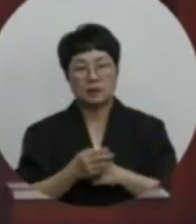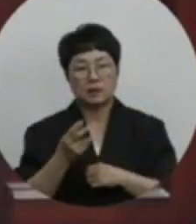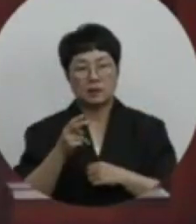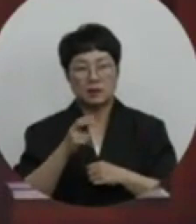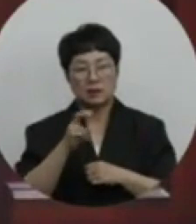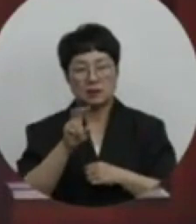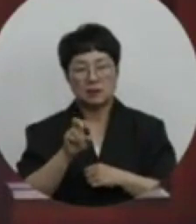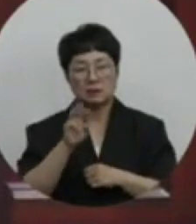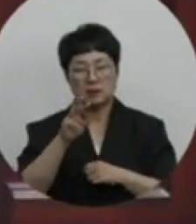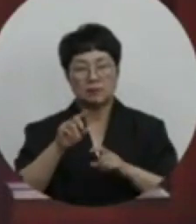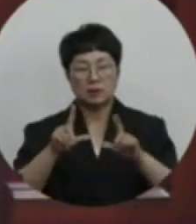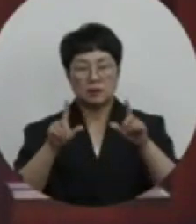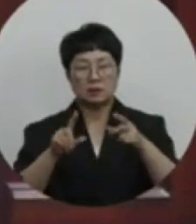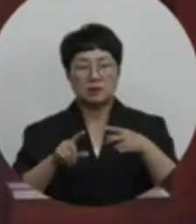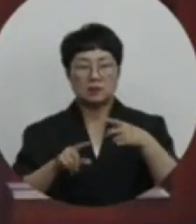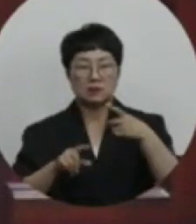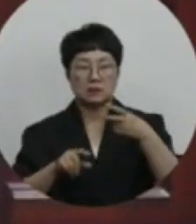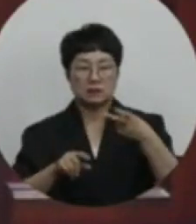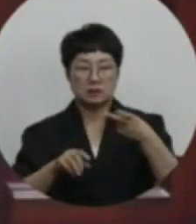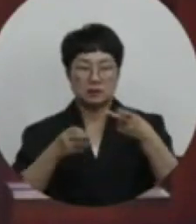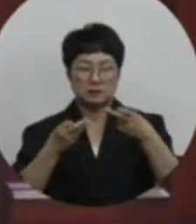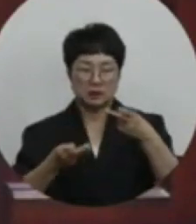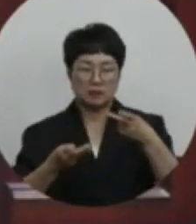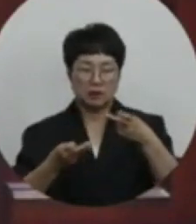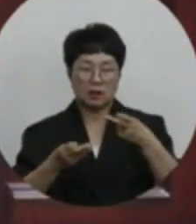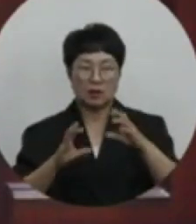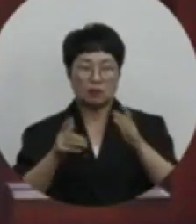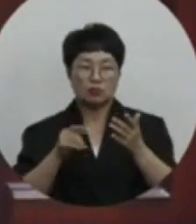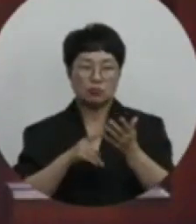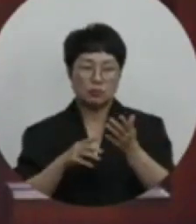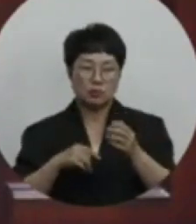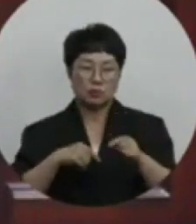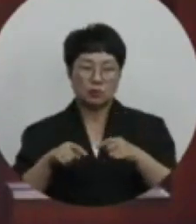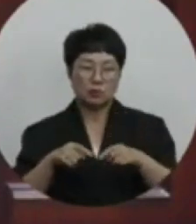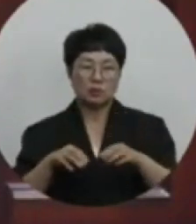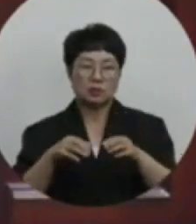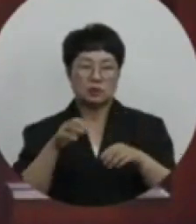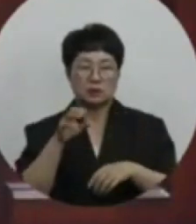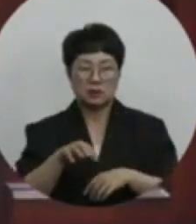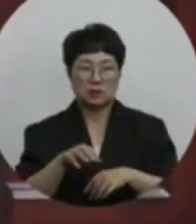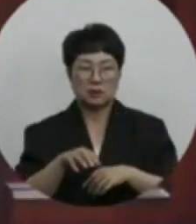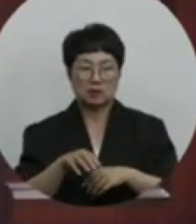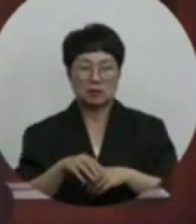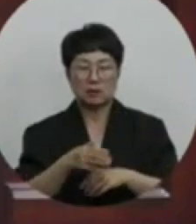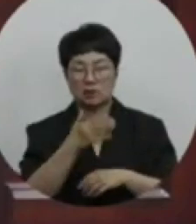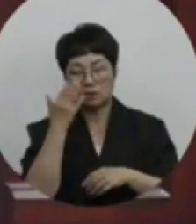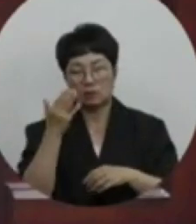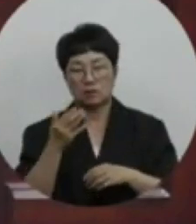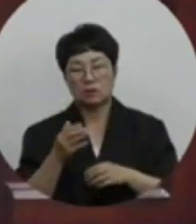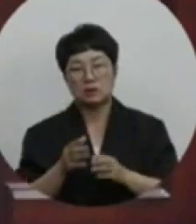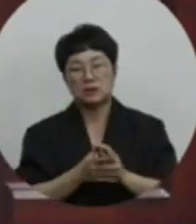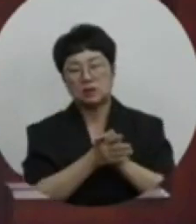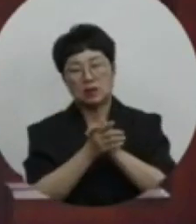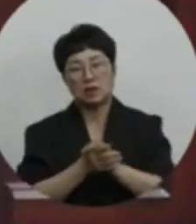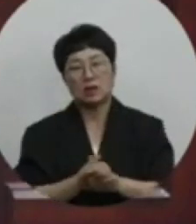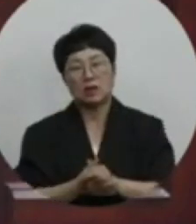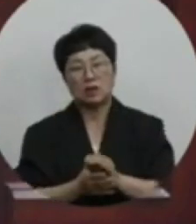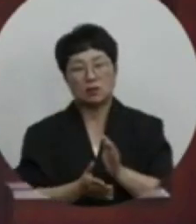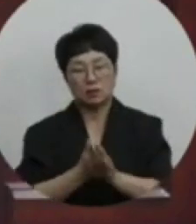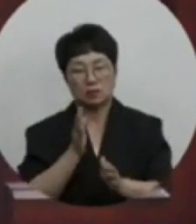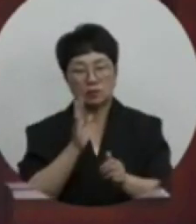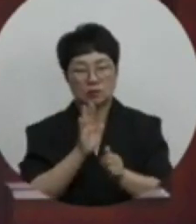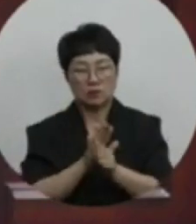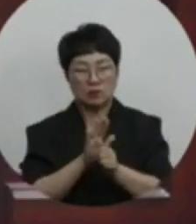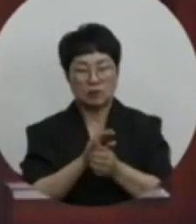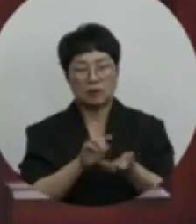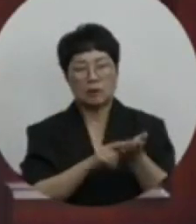23년 12월 13일 국무조정실에서 청년 친화도시 추진계약안을 발표했으며 청년 친화도시로